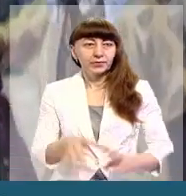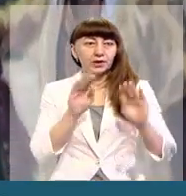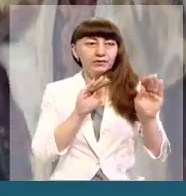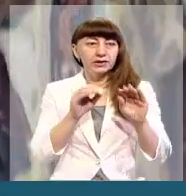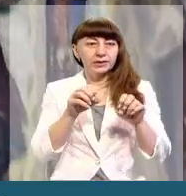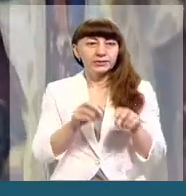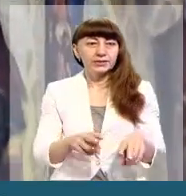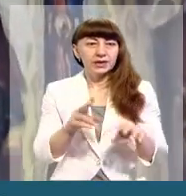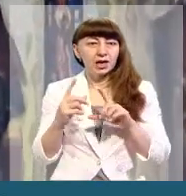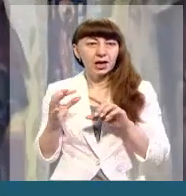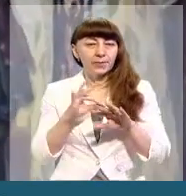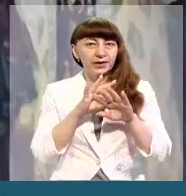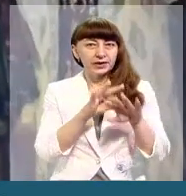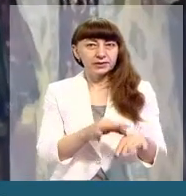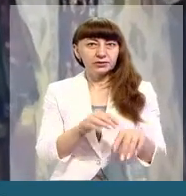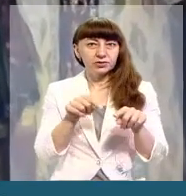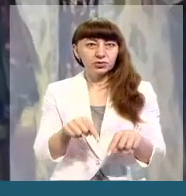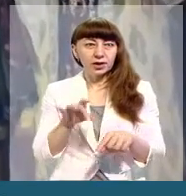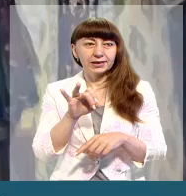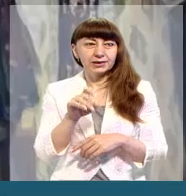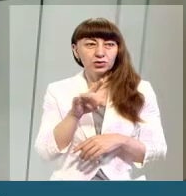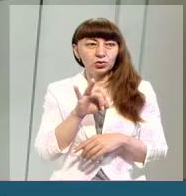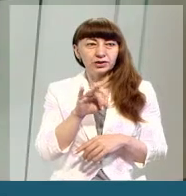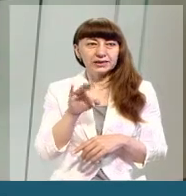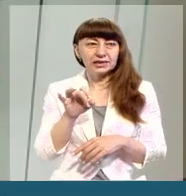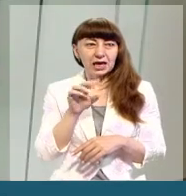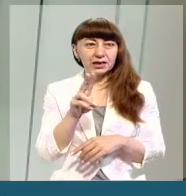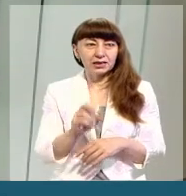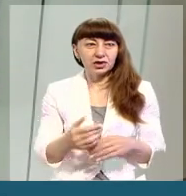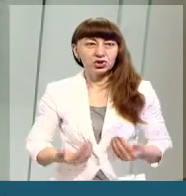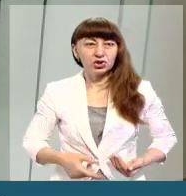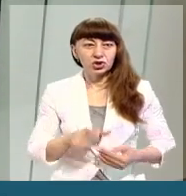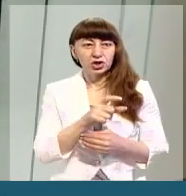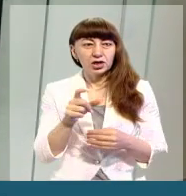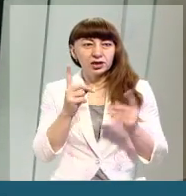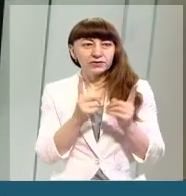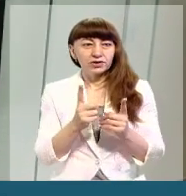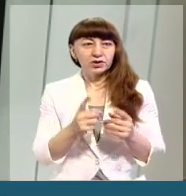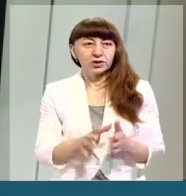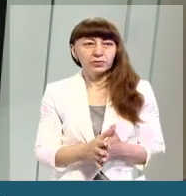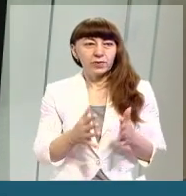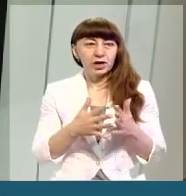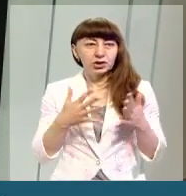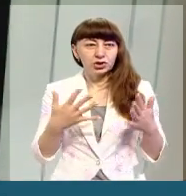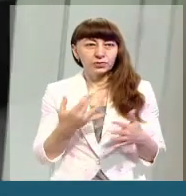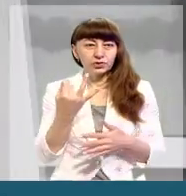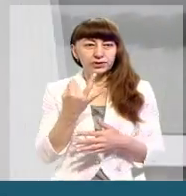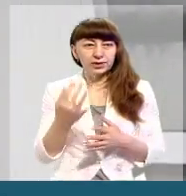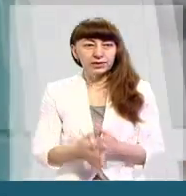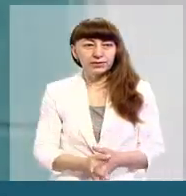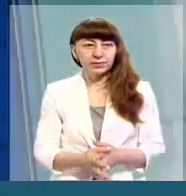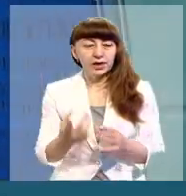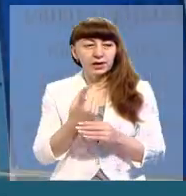өңірге арнайы келген көрмені ел тұрғындары ерекше ықыласпен қарсы алды. Аталған көрме облыстық тарихи өлкетану музейінде